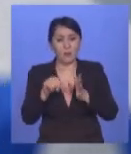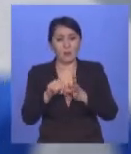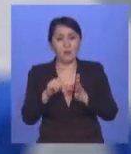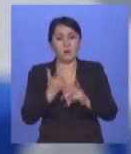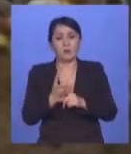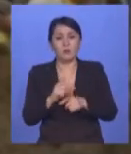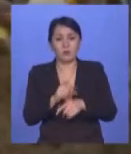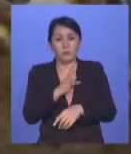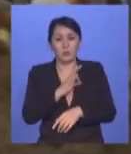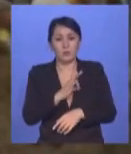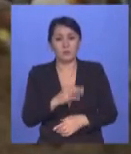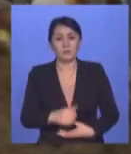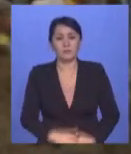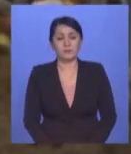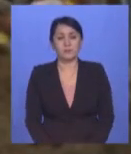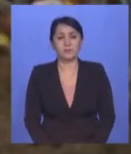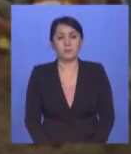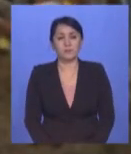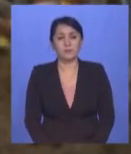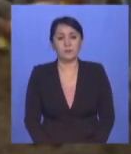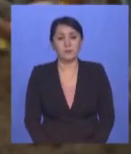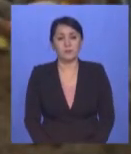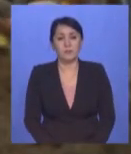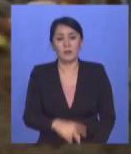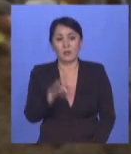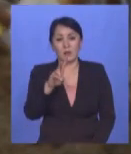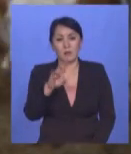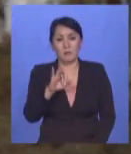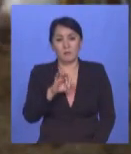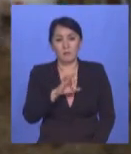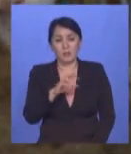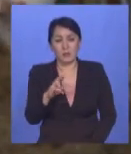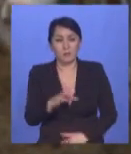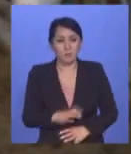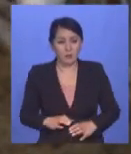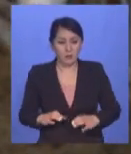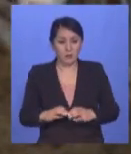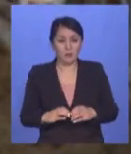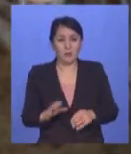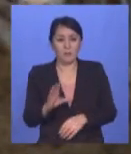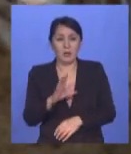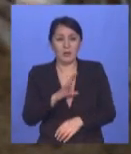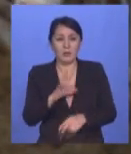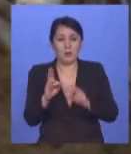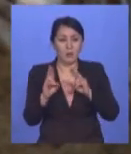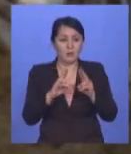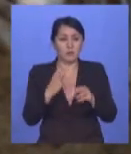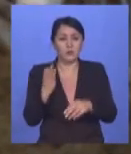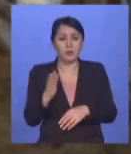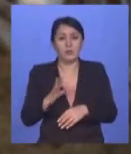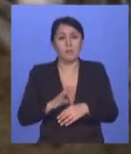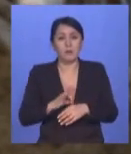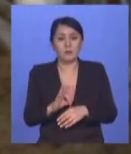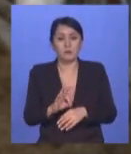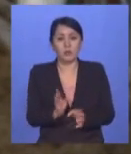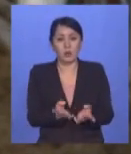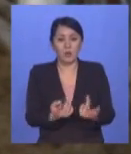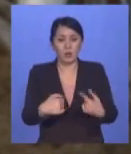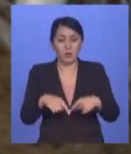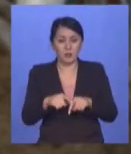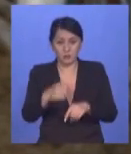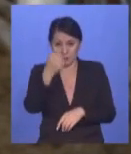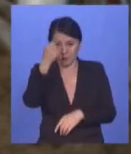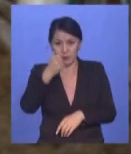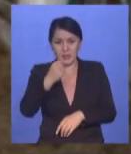берер пайдасы көп. Бүгін біз Мамбетов және Ка шаруа қожалығына келдік. Семинар қызықты өтіп жатыр. Ұйымдастырушыларға